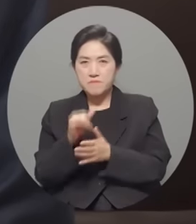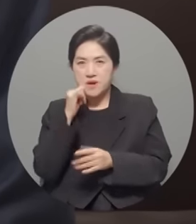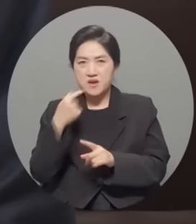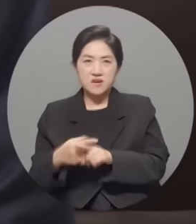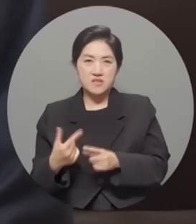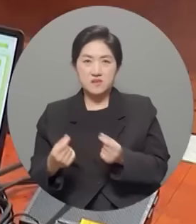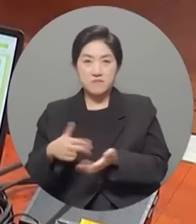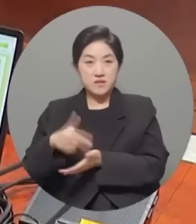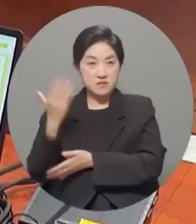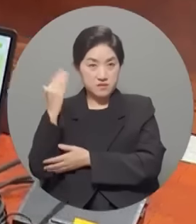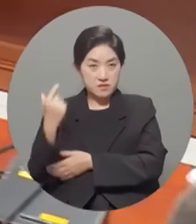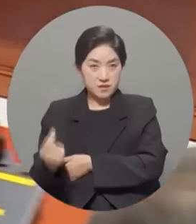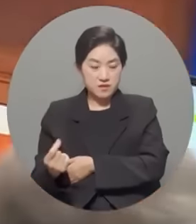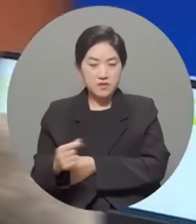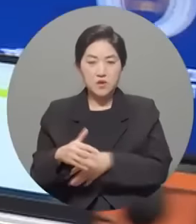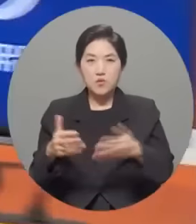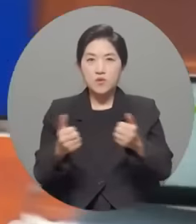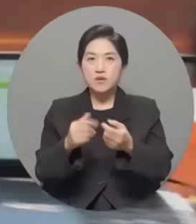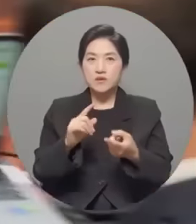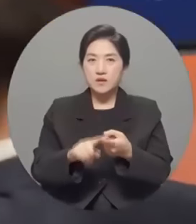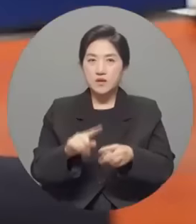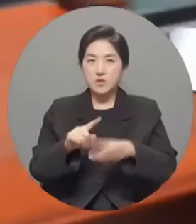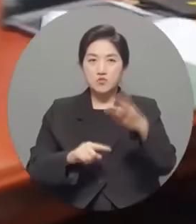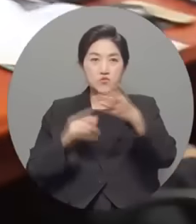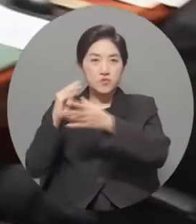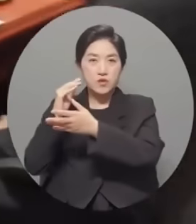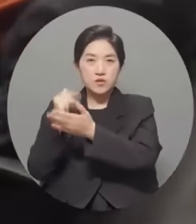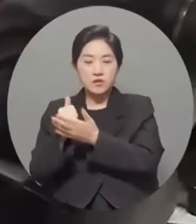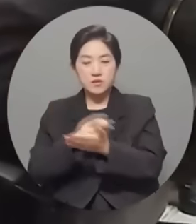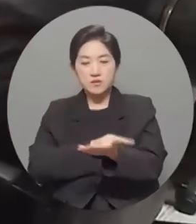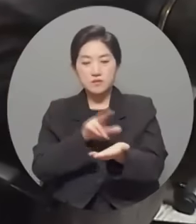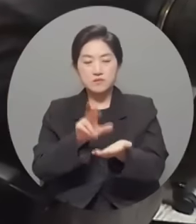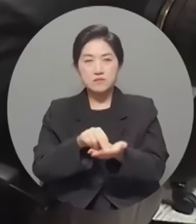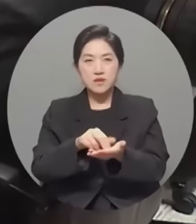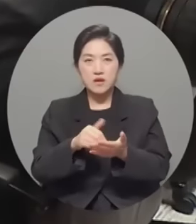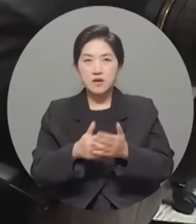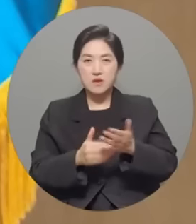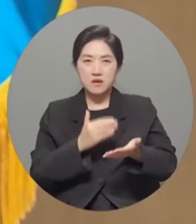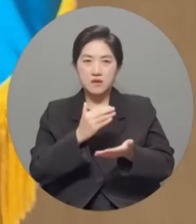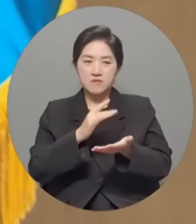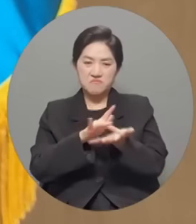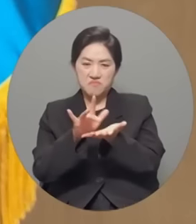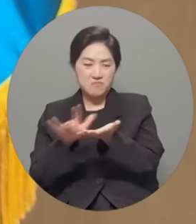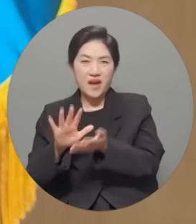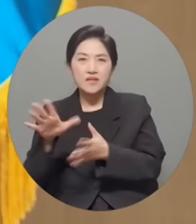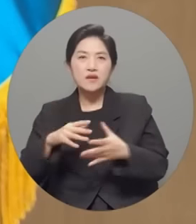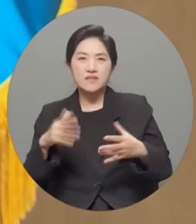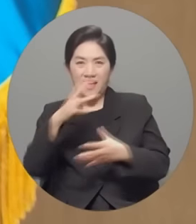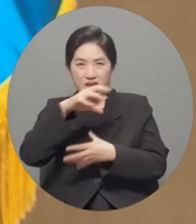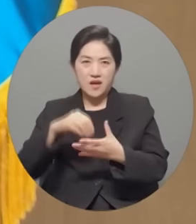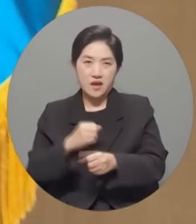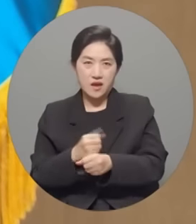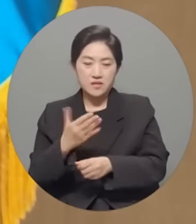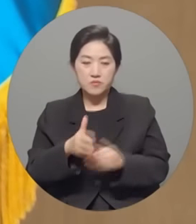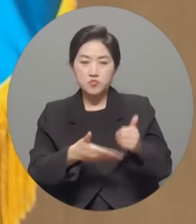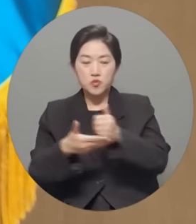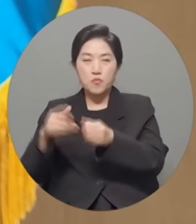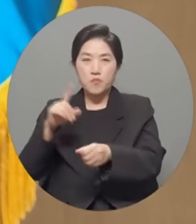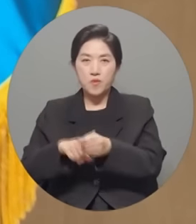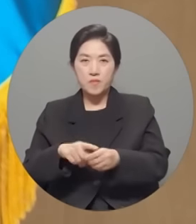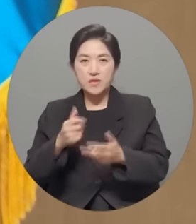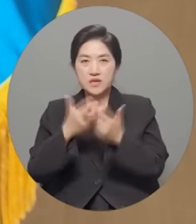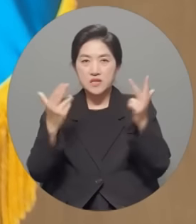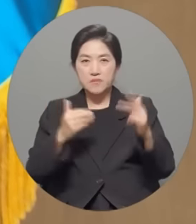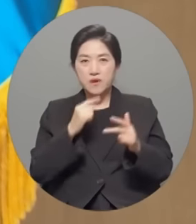밝혔습니다. 회담과 관련해 윤 대통령은 의제에 제한을 두지 않겠다고 했지만 초청의 목적이 이 대표의 이야기를